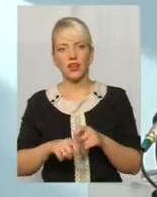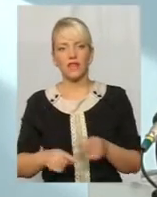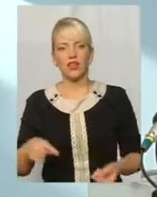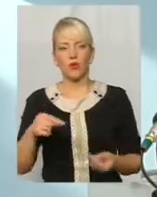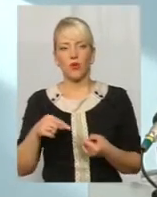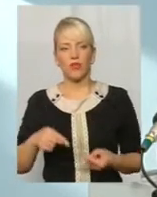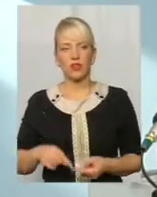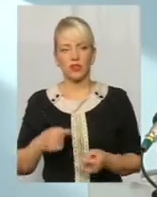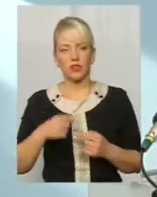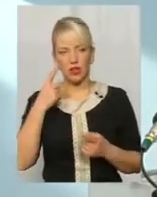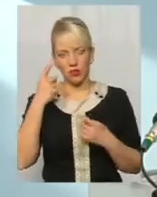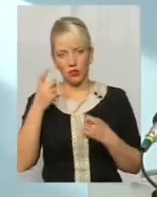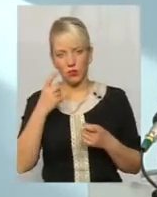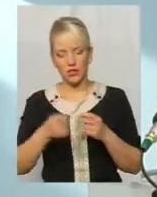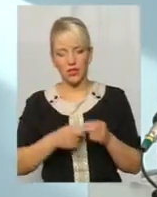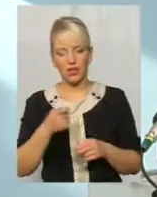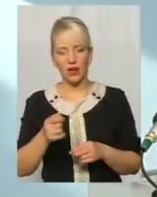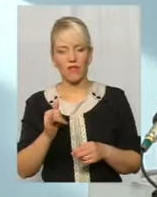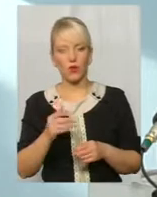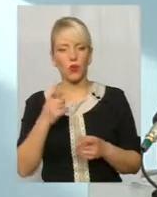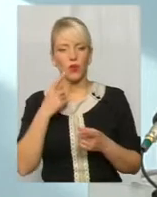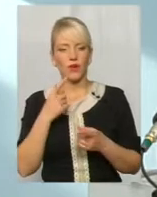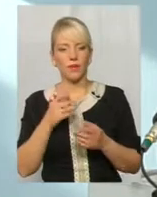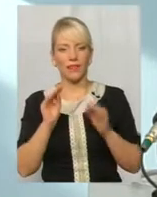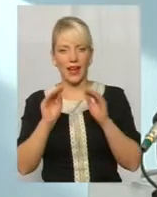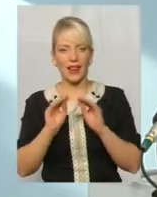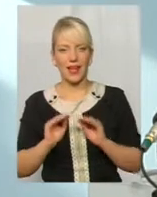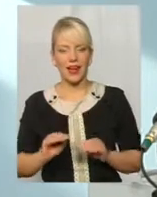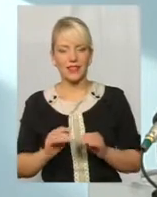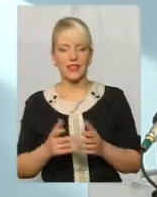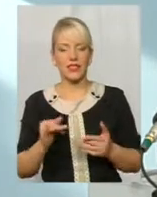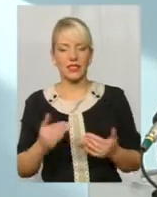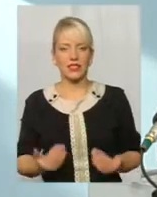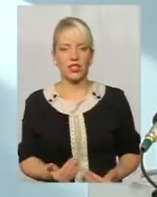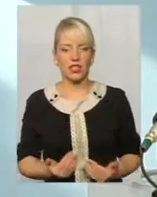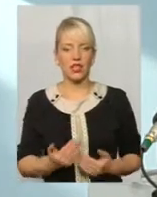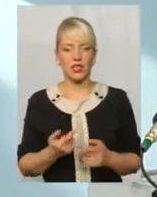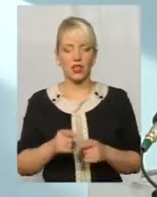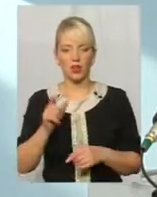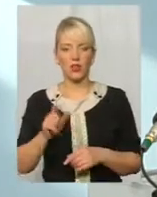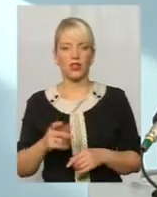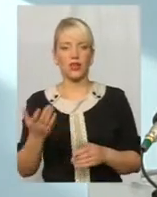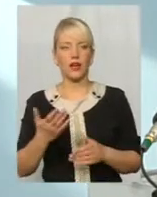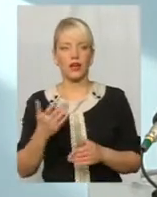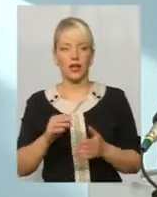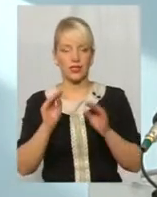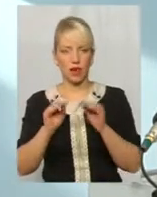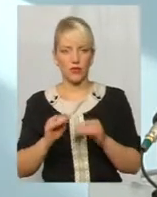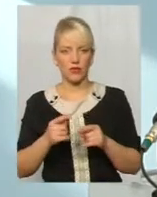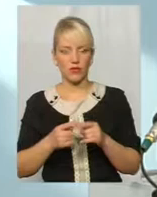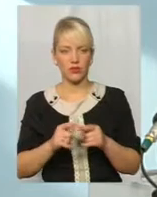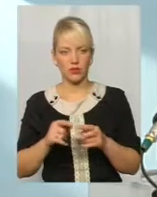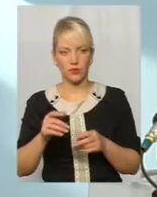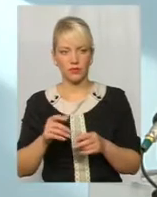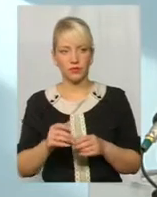відповідності інформації, заявленій в декларації, способу життя тієї особи, яка ту декларацію заповнювала, висвітлювала